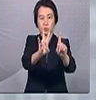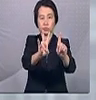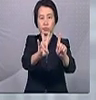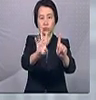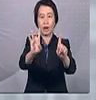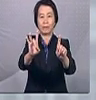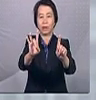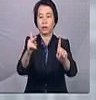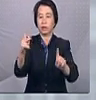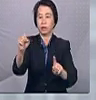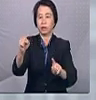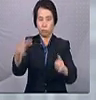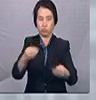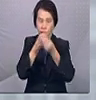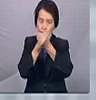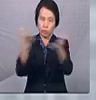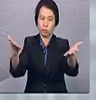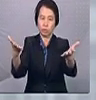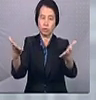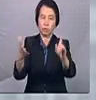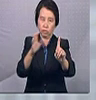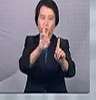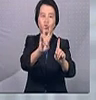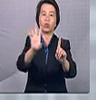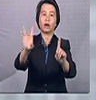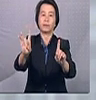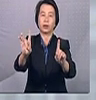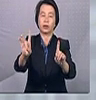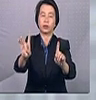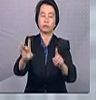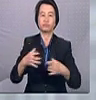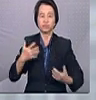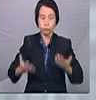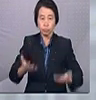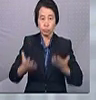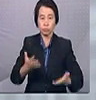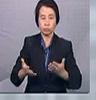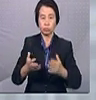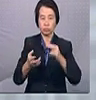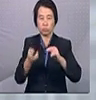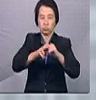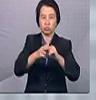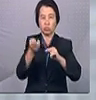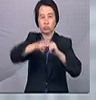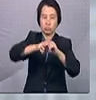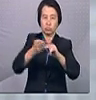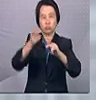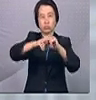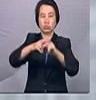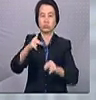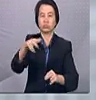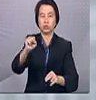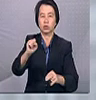178 kes yang telah diumumkan. Jadi mungkin peningkatan kes tersebut